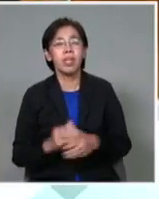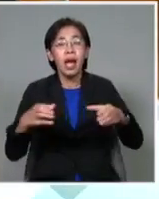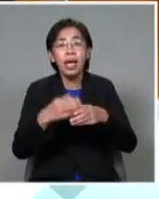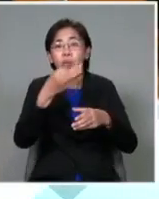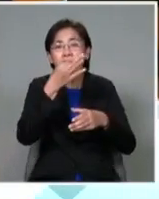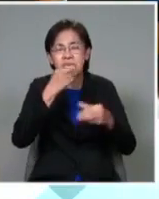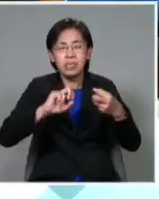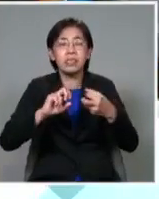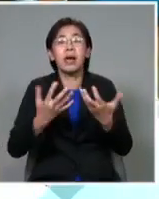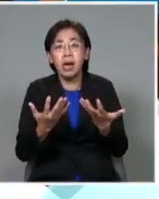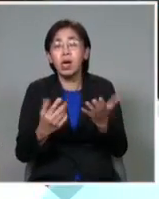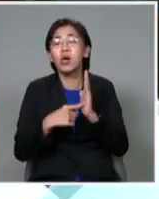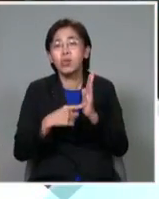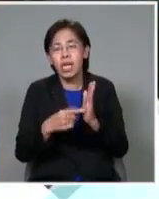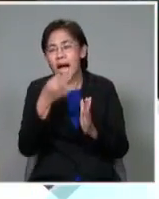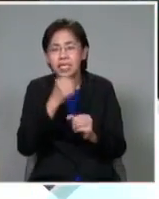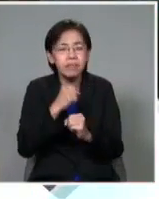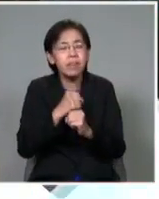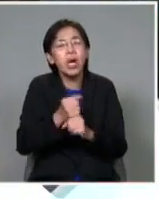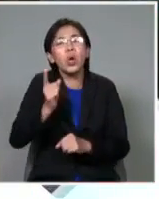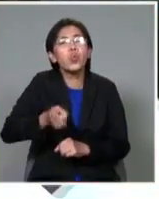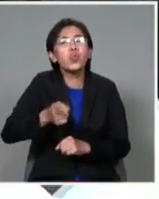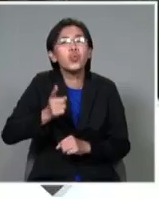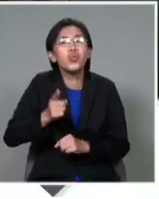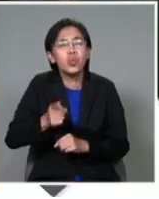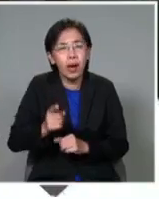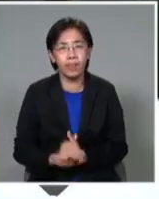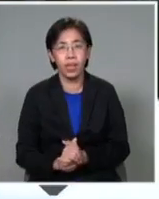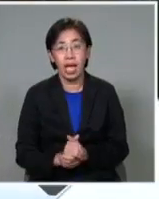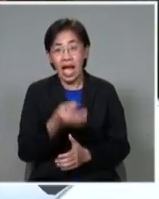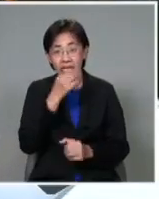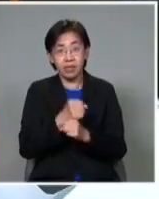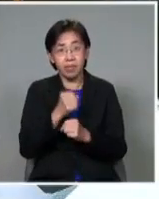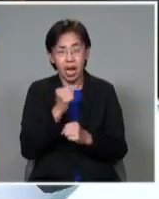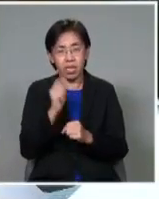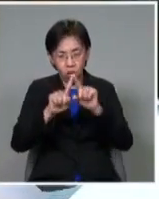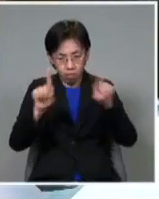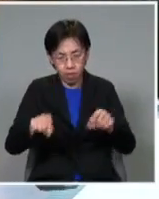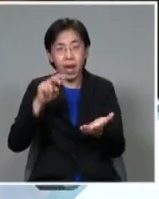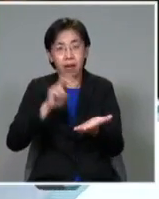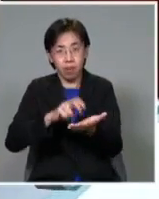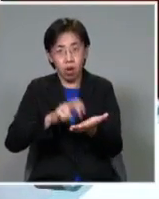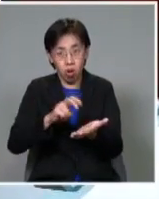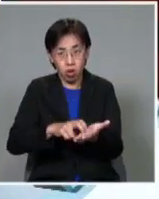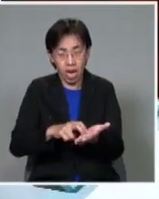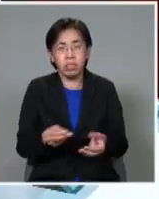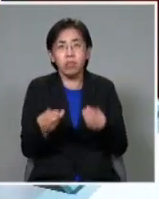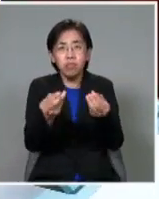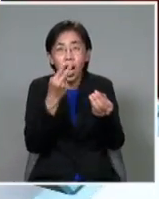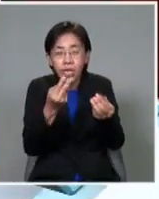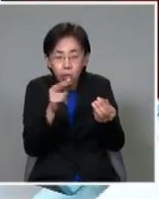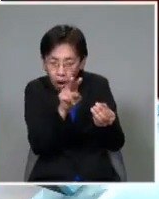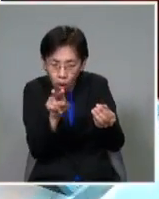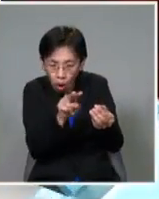กลุ่มอาชีพที่ได้รับการยกเว้นให้สามารถออกมาปฏิบัติหน้าที่ได้นะครับแต่ว่าคุณจะต้องพกใบรับรองจากหน่วยงานต้นสังกัดเพื่อ